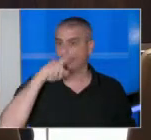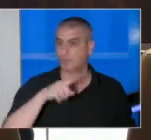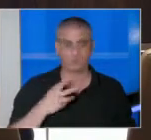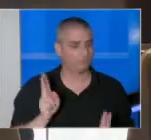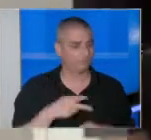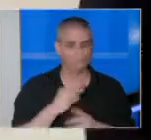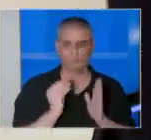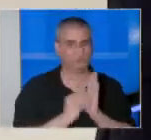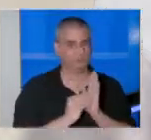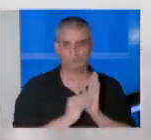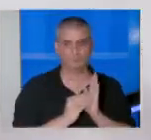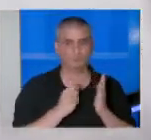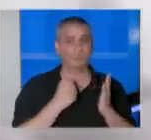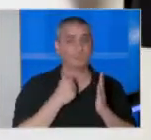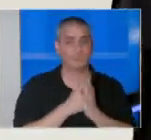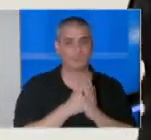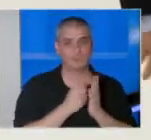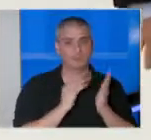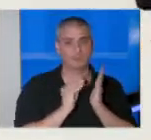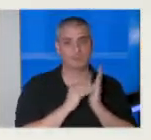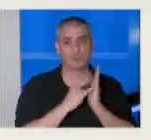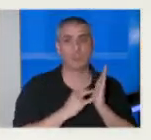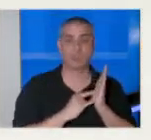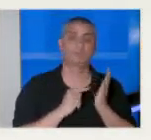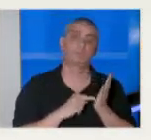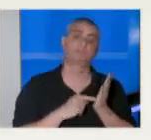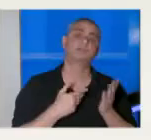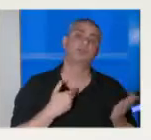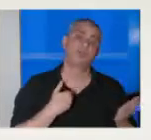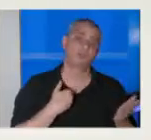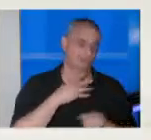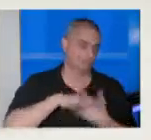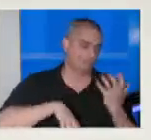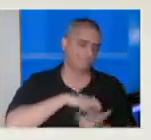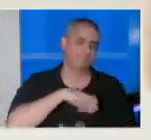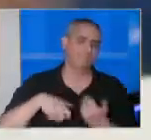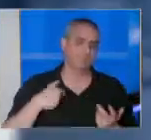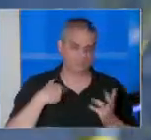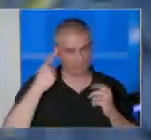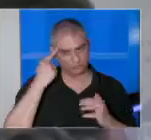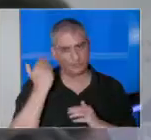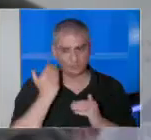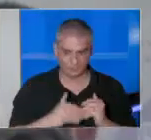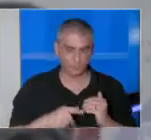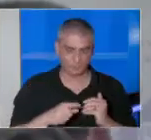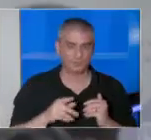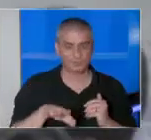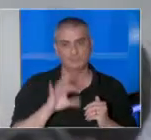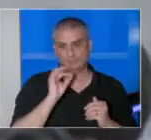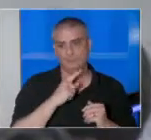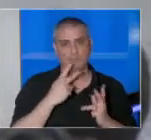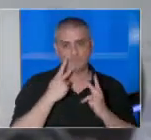ניתן לחוקק את זה עד לחקיקת החוק הזה. לכן אנחנו באיזשהו פלונטר, אבל אני מניח שבסופו של דבר יימצא